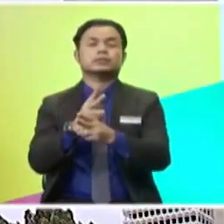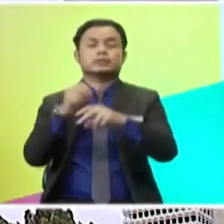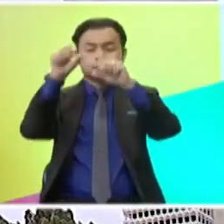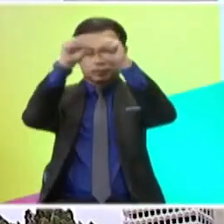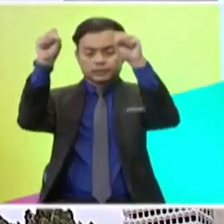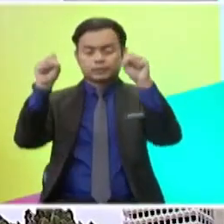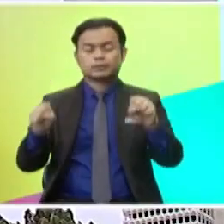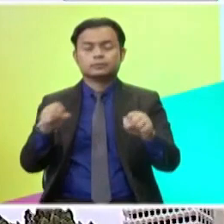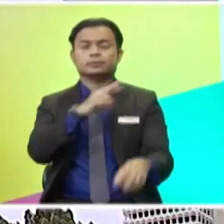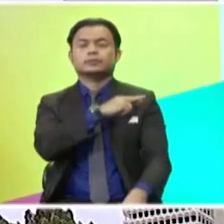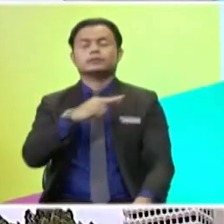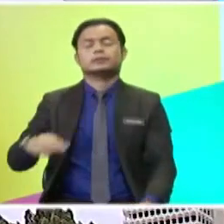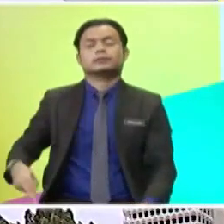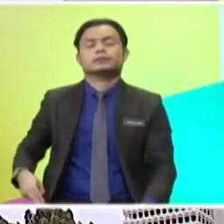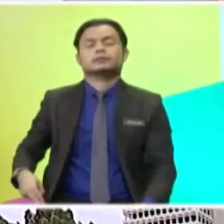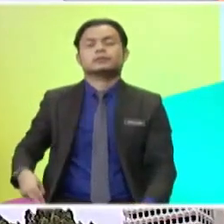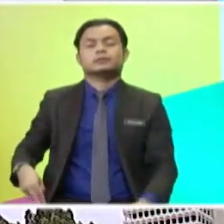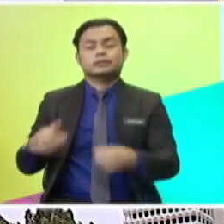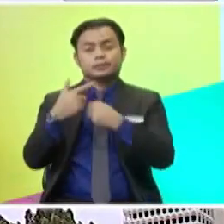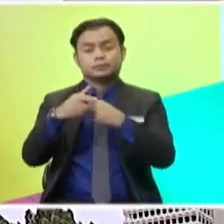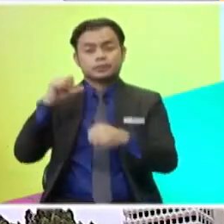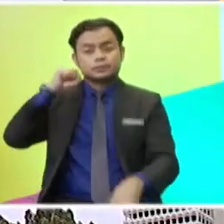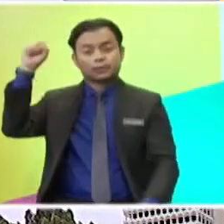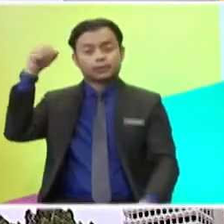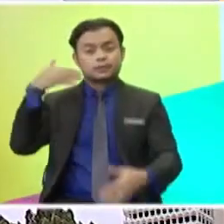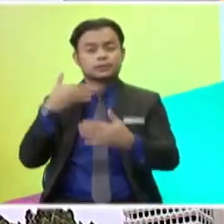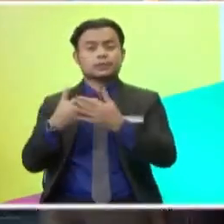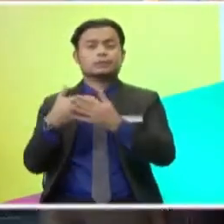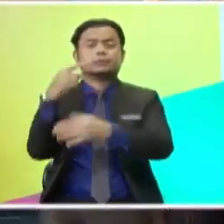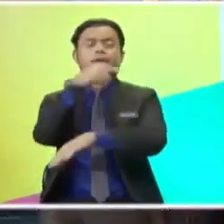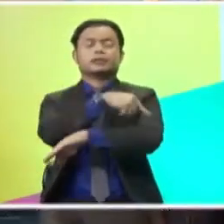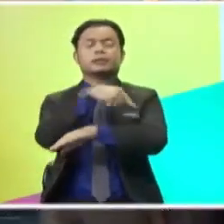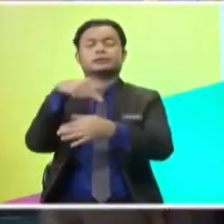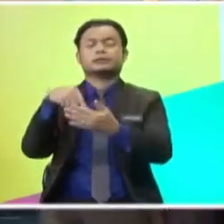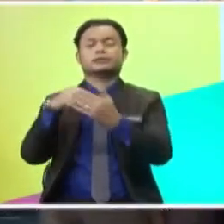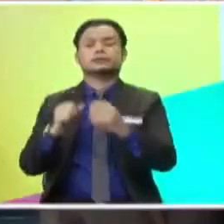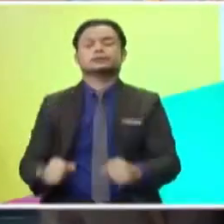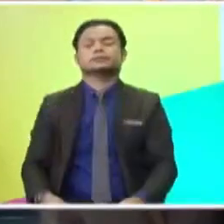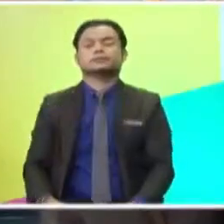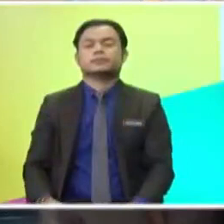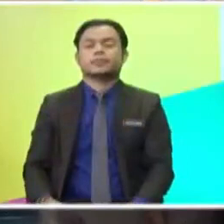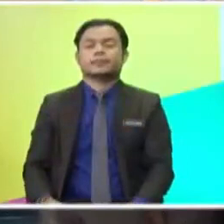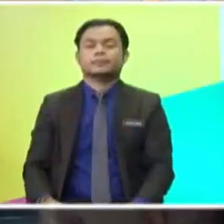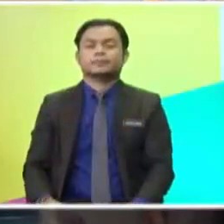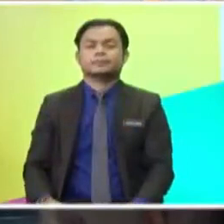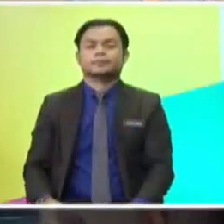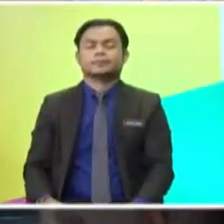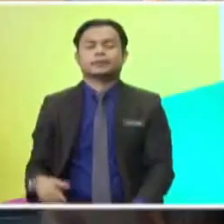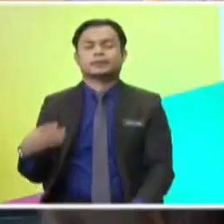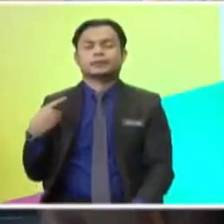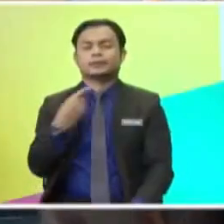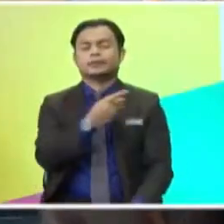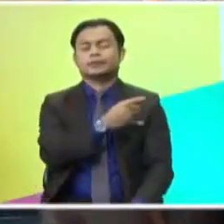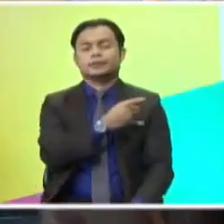di negara kita selepas merdeka hingga ke hari ini. Itu dia lengkap sekali penjelasan dan rumusan daripada Cikgu Zakaria. Kita nak dengar sedikit 30